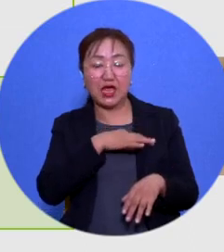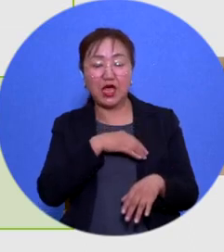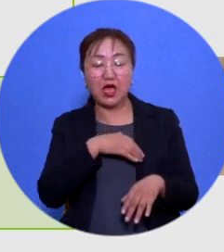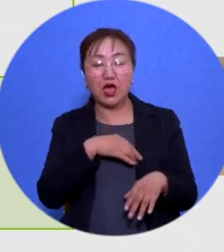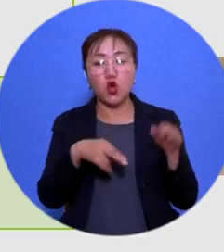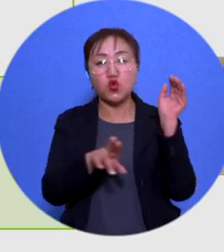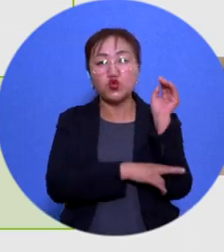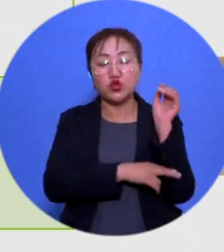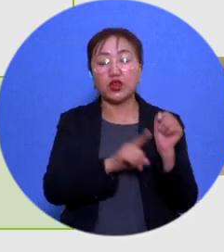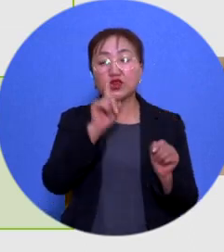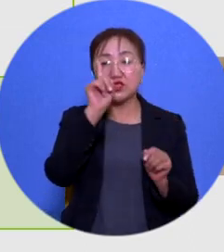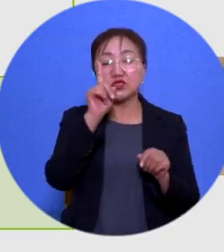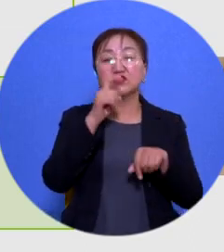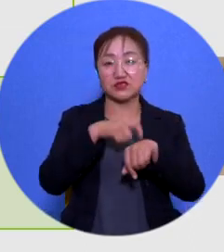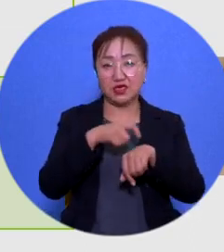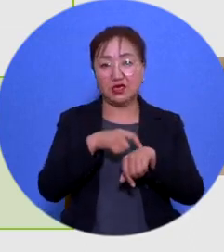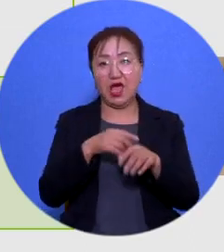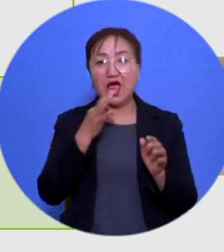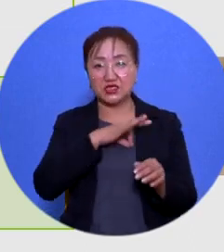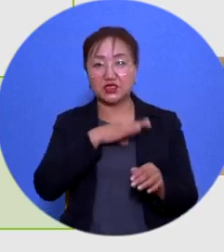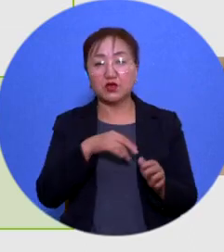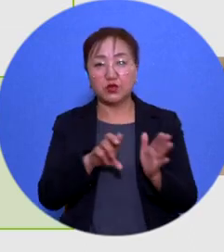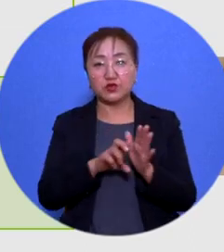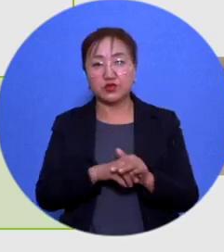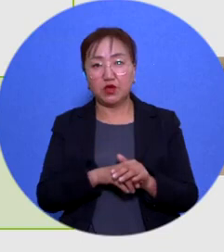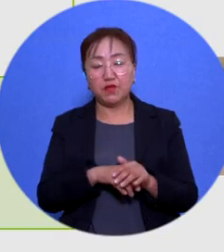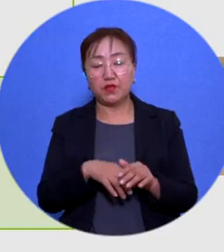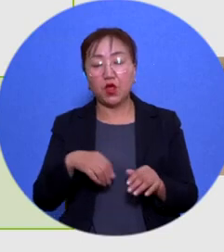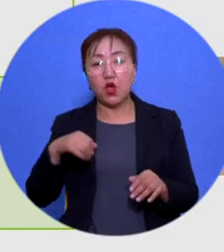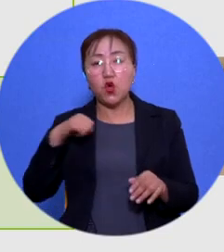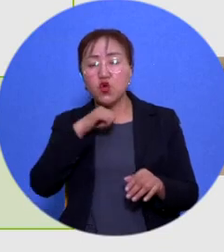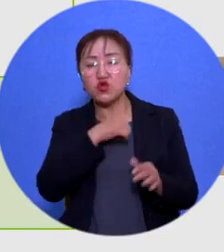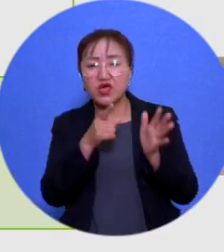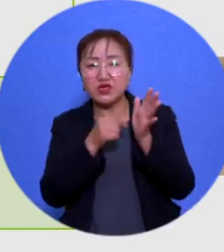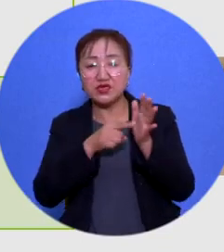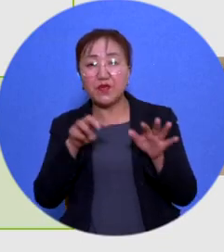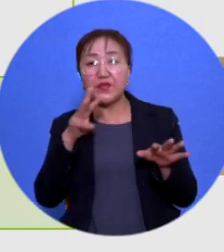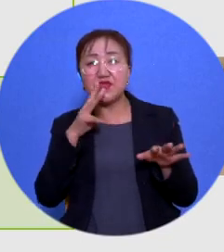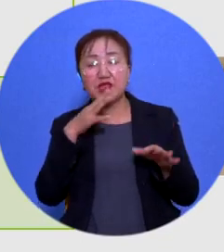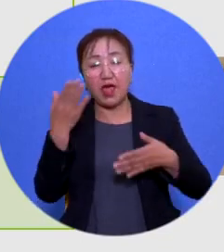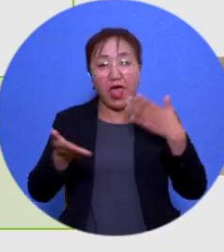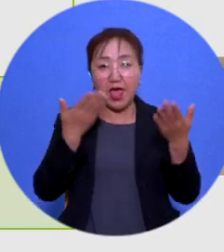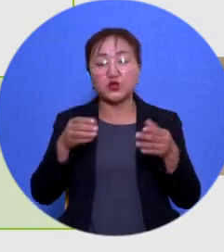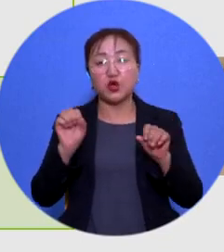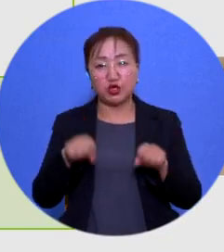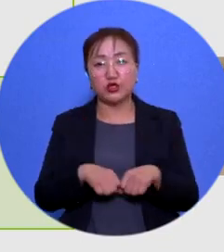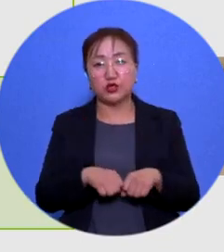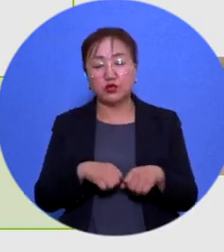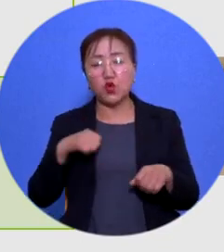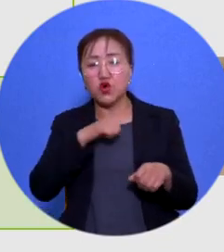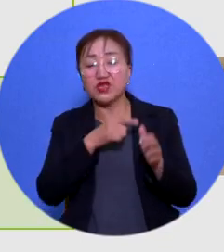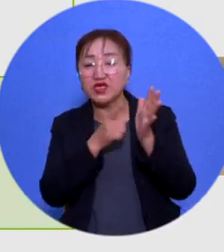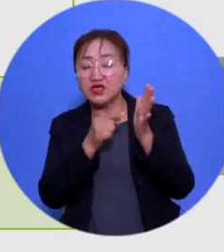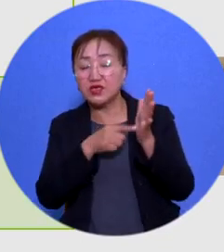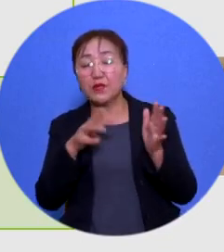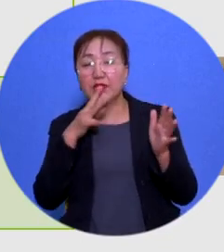цагаар. За ямар зорилготой ашиглах вэ гэхээр мэдээлэл хайж болно, өөртөө ашигтай хэрэгцээтэй бичлэгээ үзэж болно, мөн одоо тоглоом